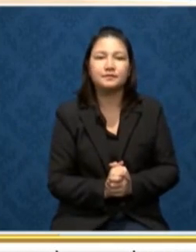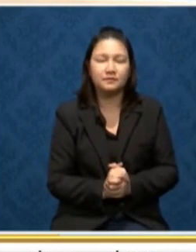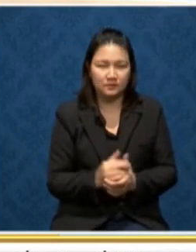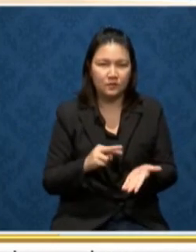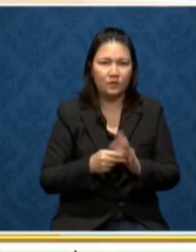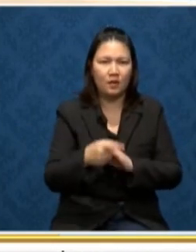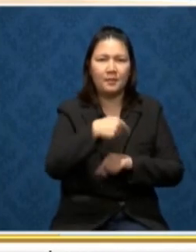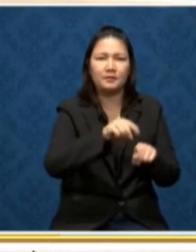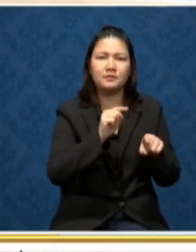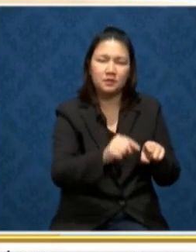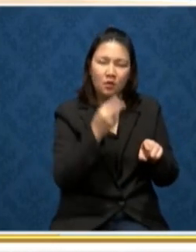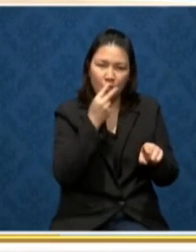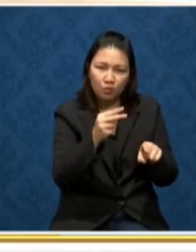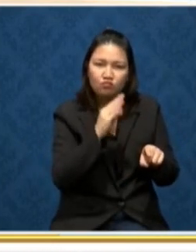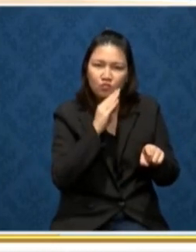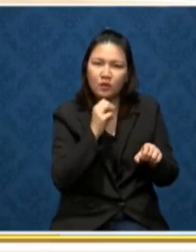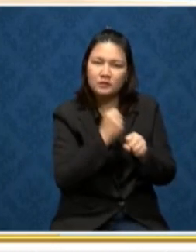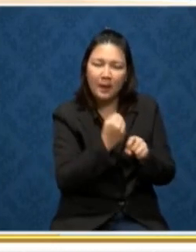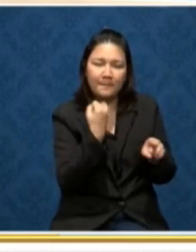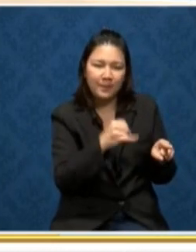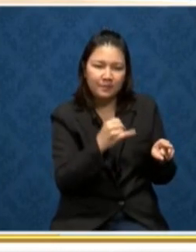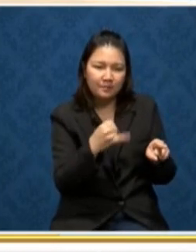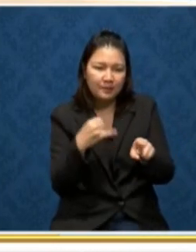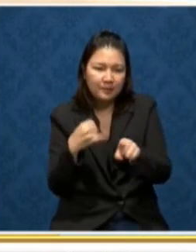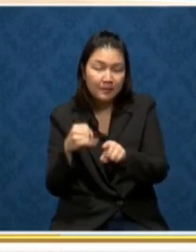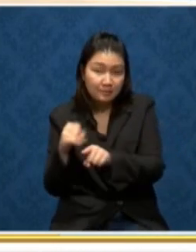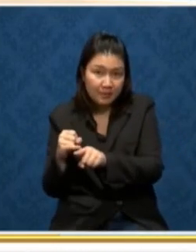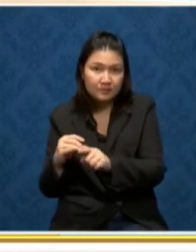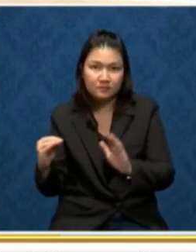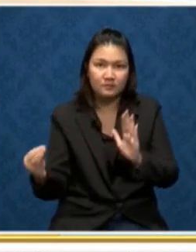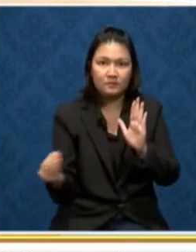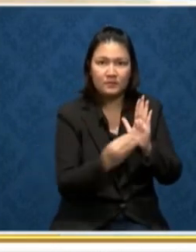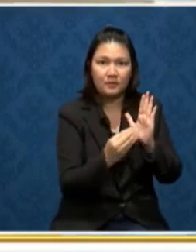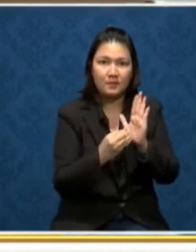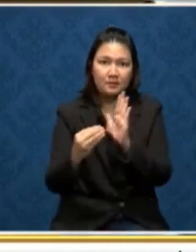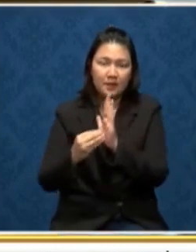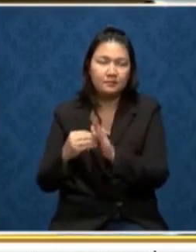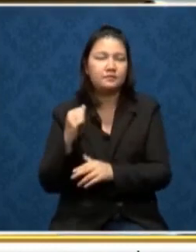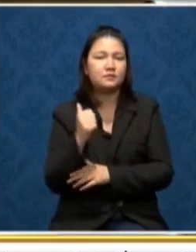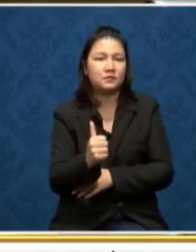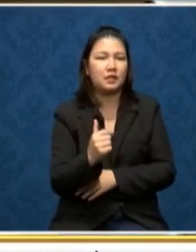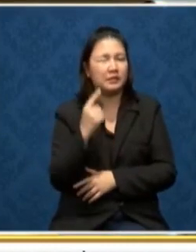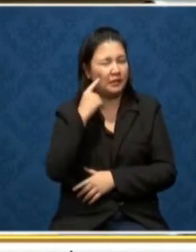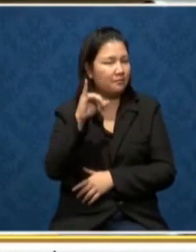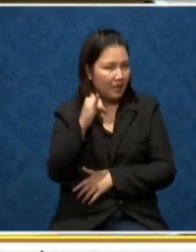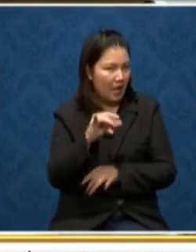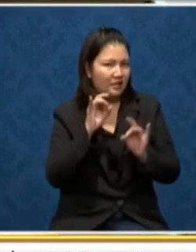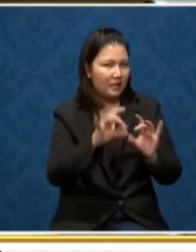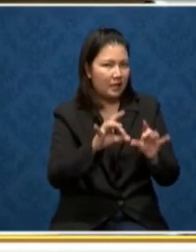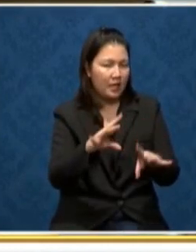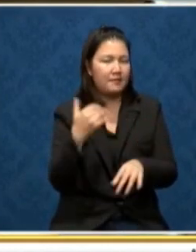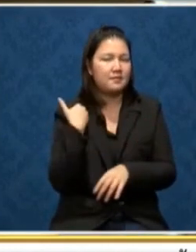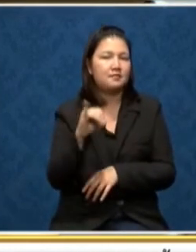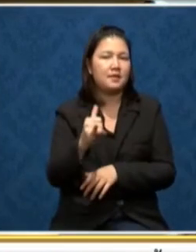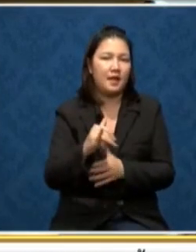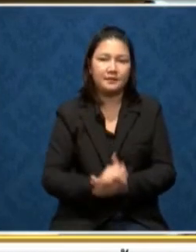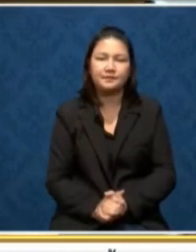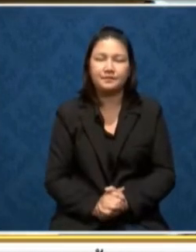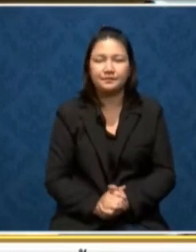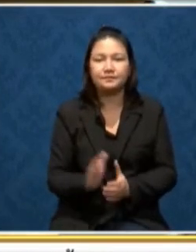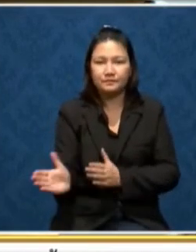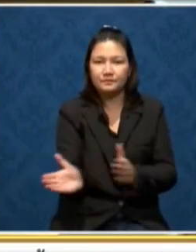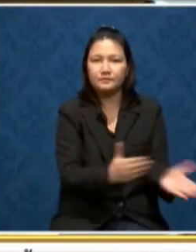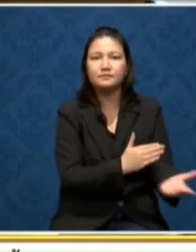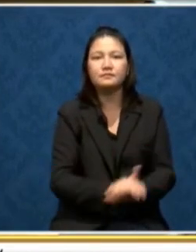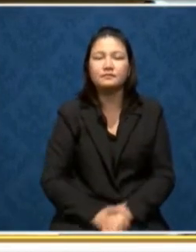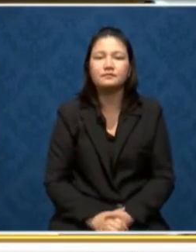ารแ้งให้อายับัญชีจากผู้ที่มีเจตนาแจ้งโดยทุจริเพื่อกันแล้งในพรรกรณนี้เพ่มเติมสุดท้าย